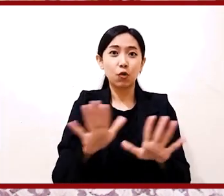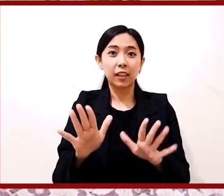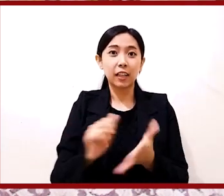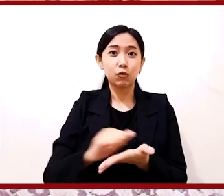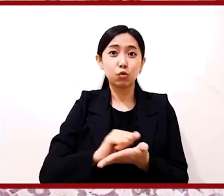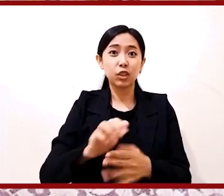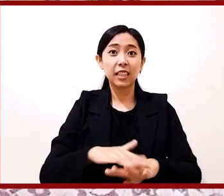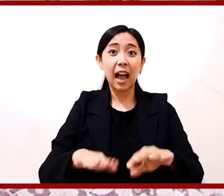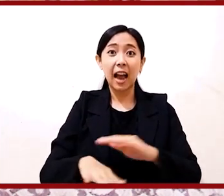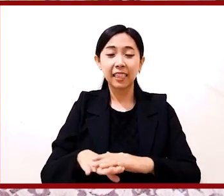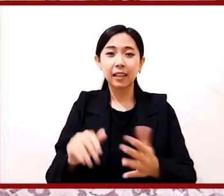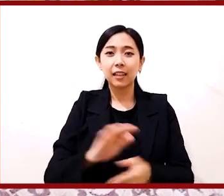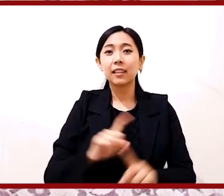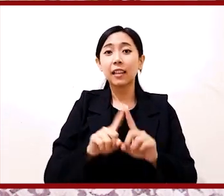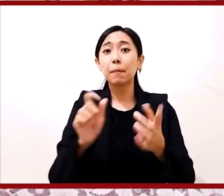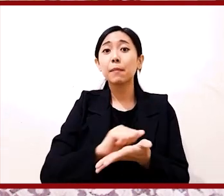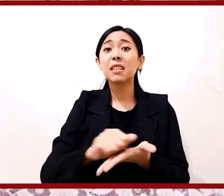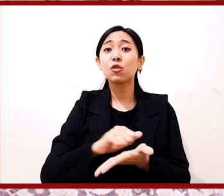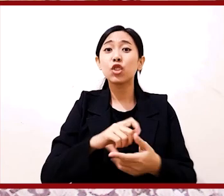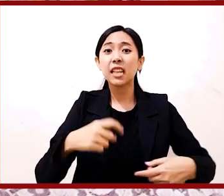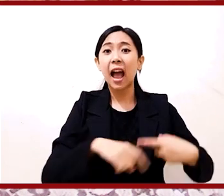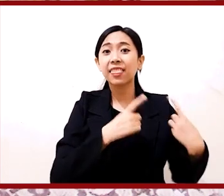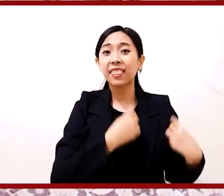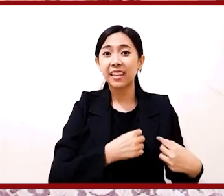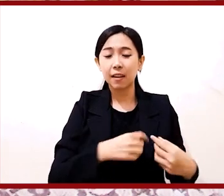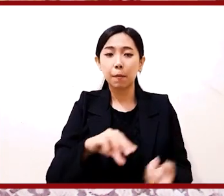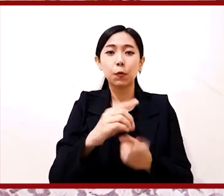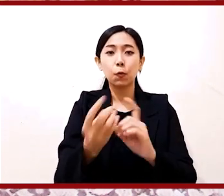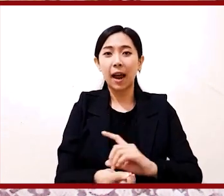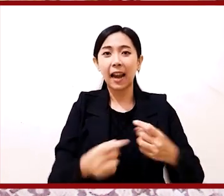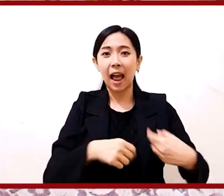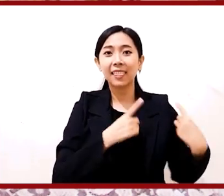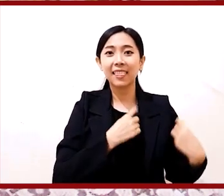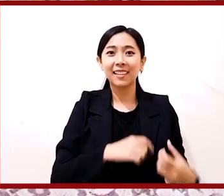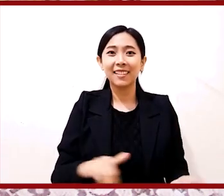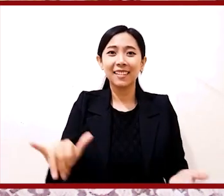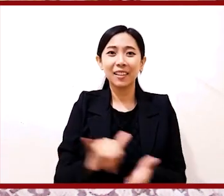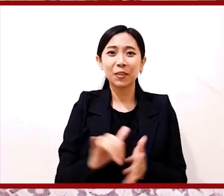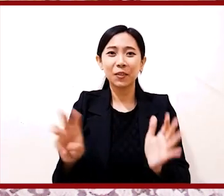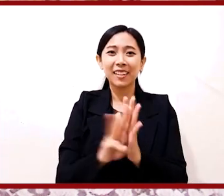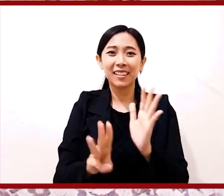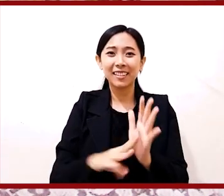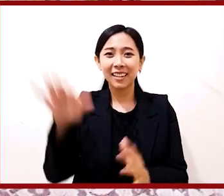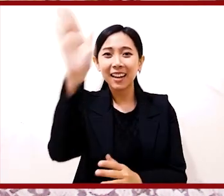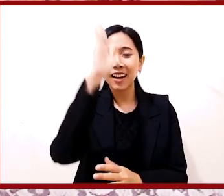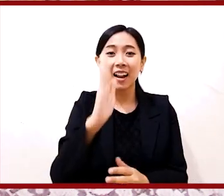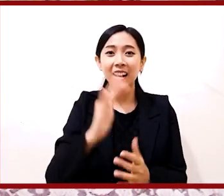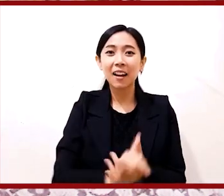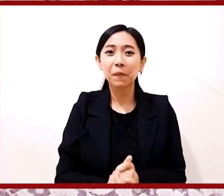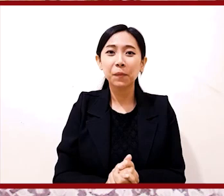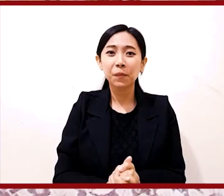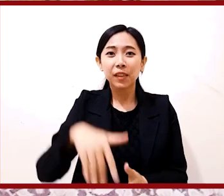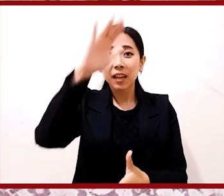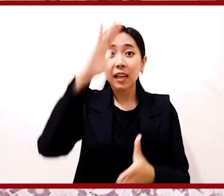mencuci tangan, tetapi dengan menyucikan hati kita. Perubahan hati, inilah yang dikehendaki oleh